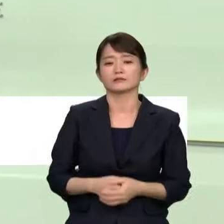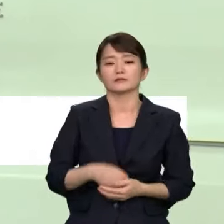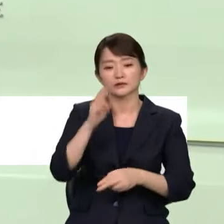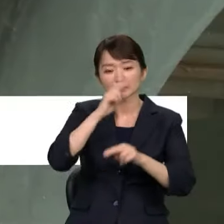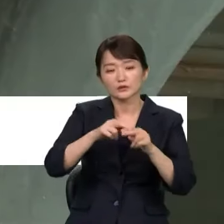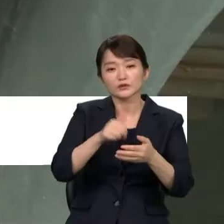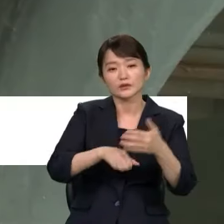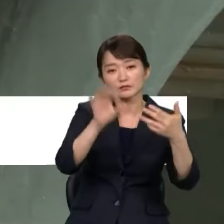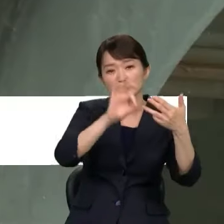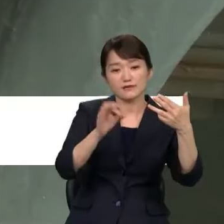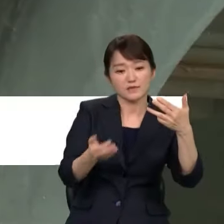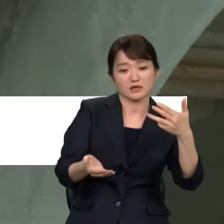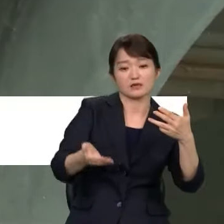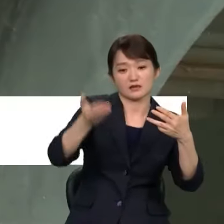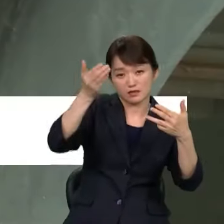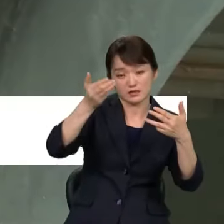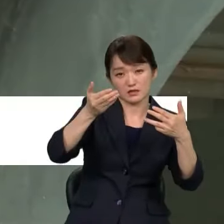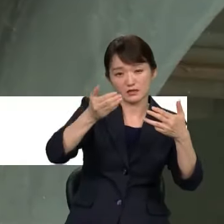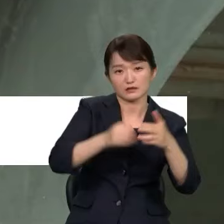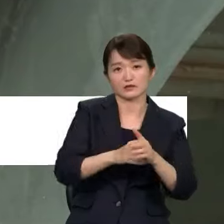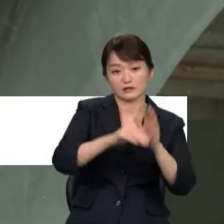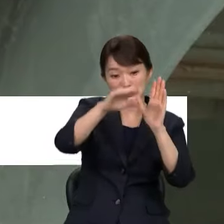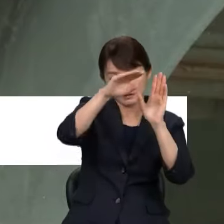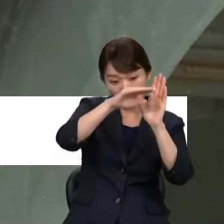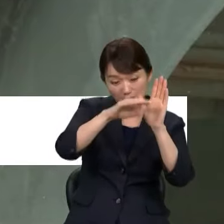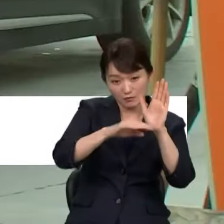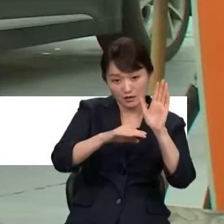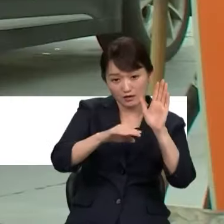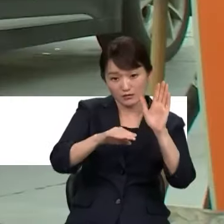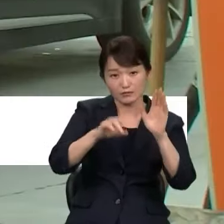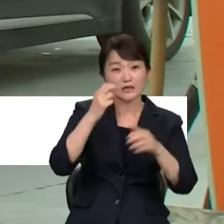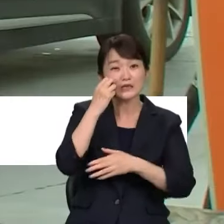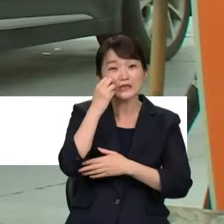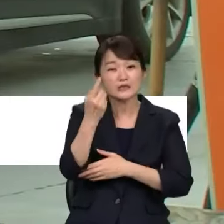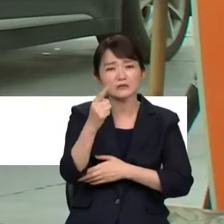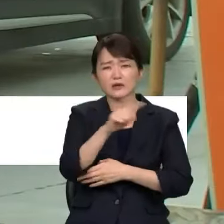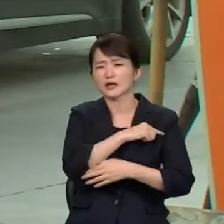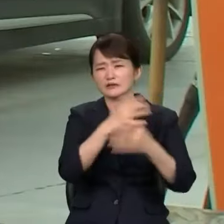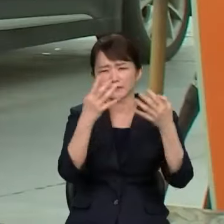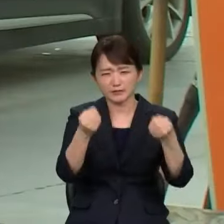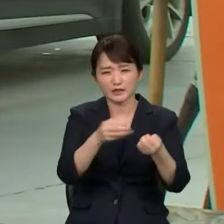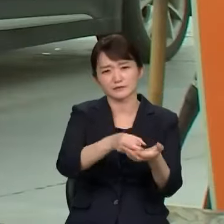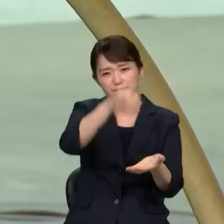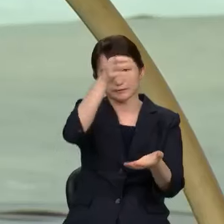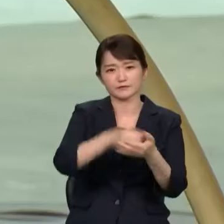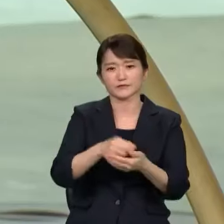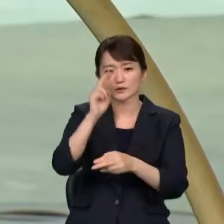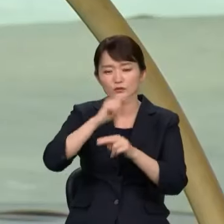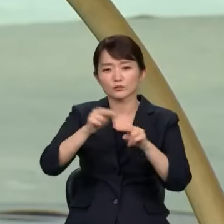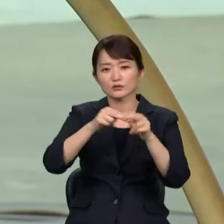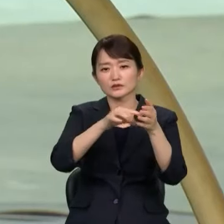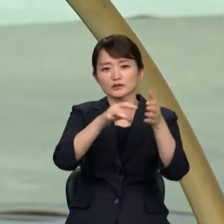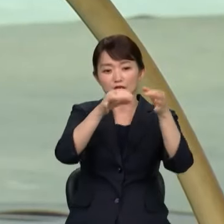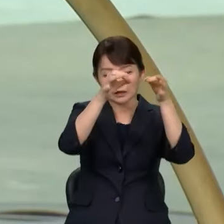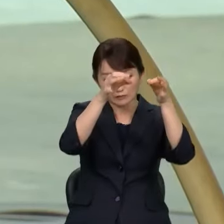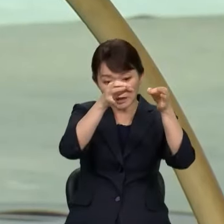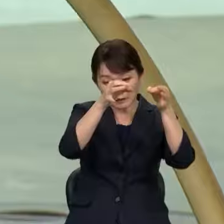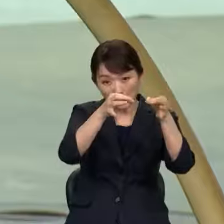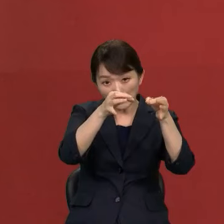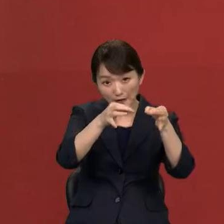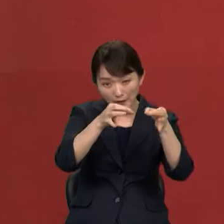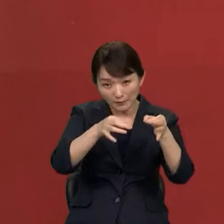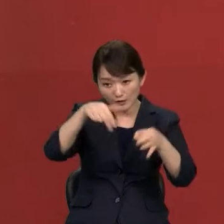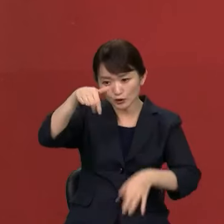올라 상승폭이 21개월 만에 최고치를 기록했습니다. 유류세 인하폭이 줄어든 데다